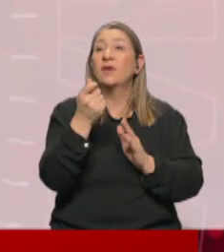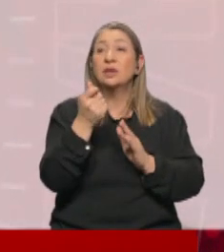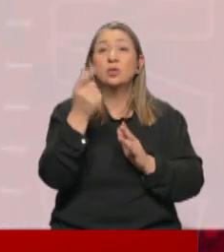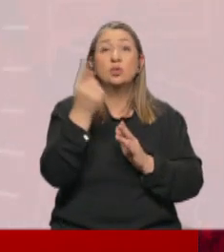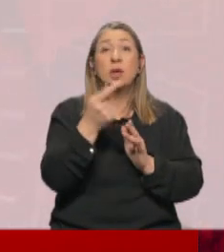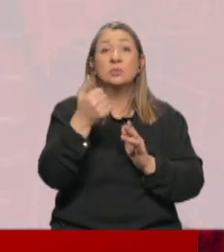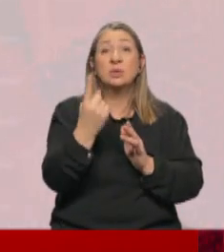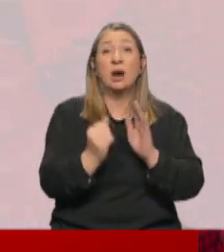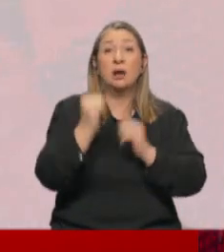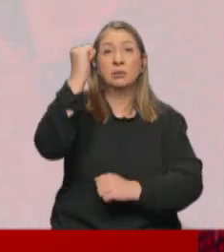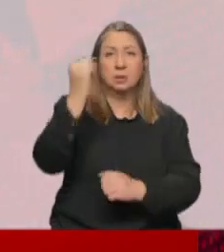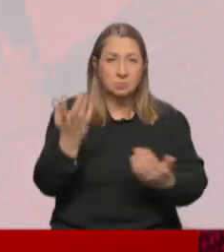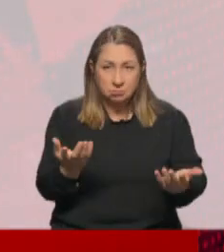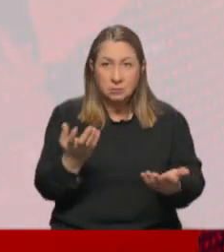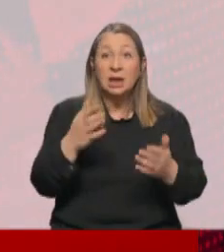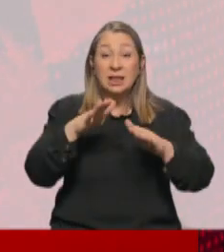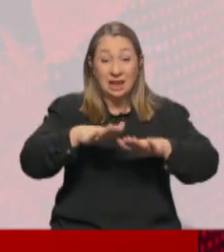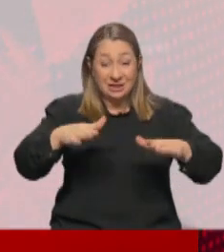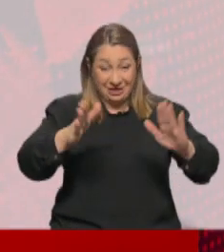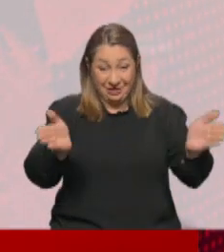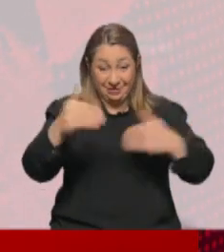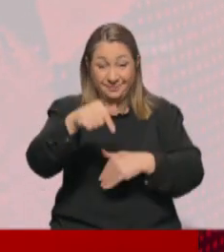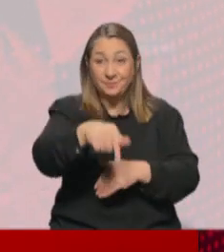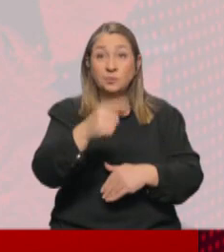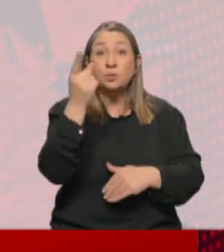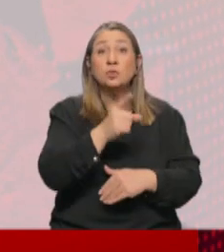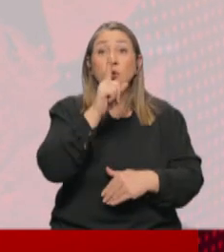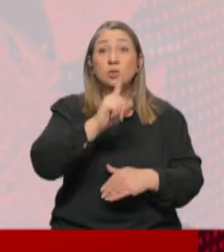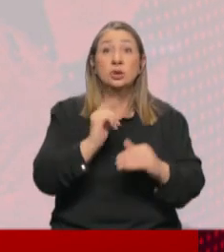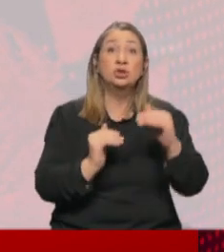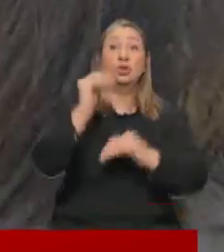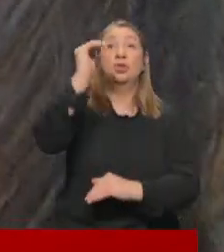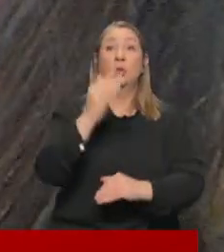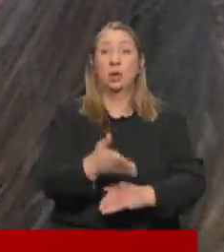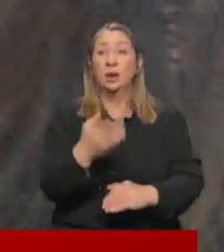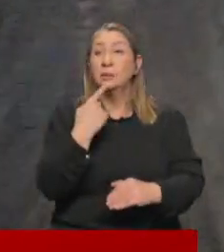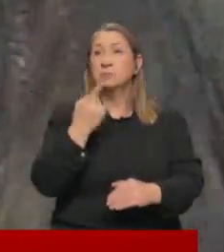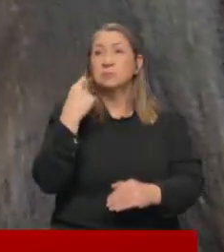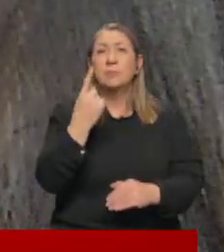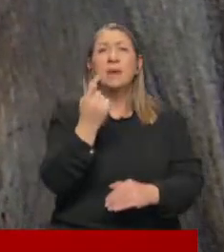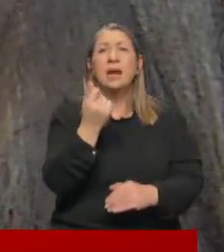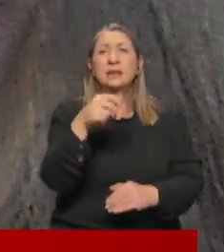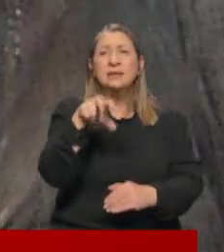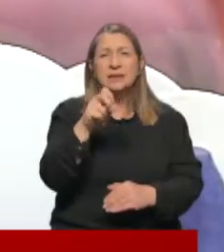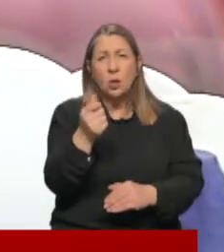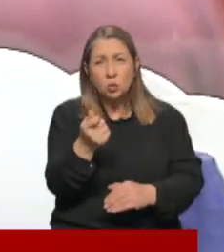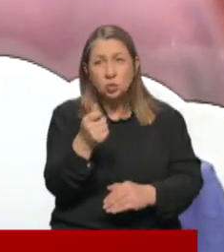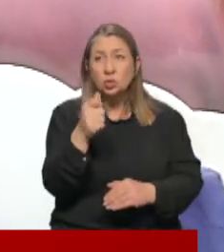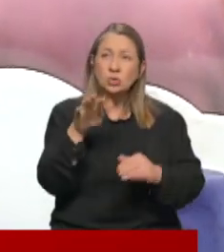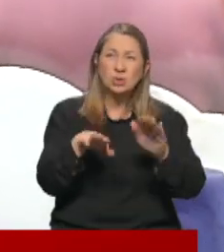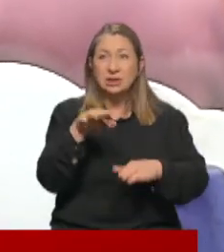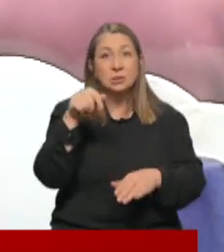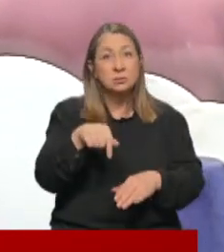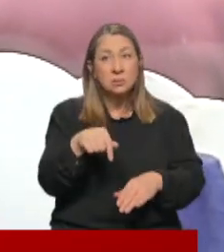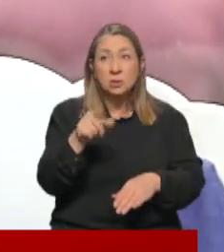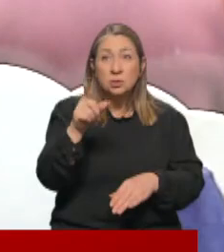da %61 arttı. Tezgahtaki artış ise %100'e kadar çıkıyor. Geçen sene 1 lira 80 kuruş o